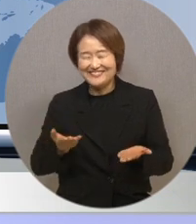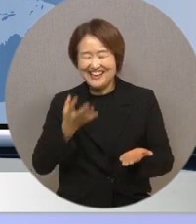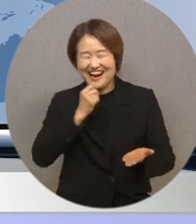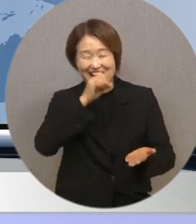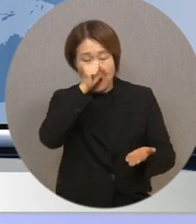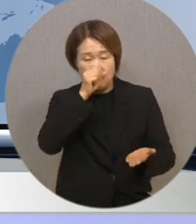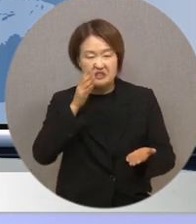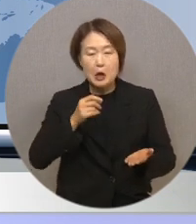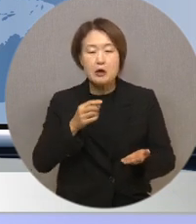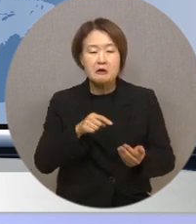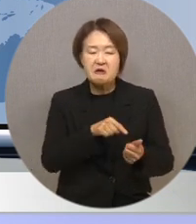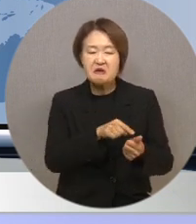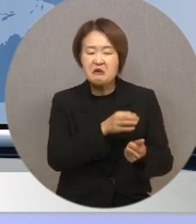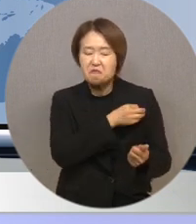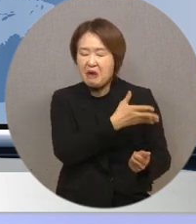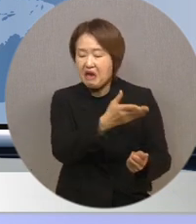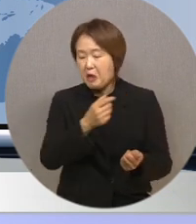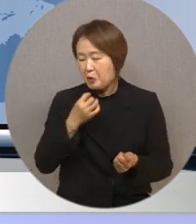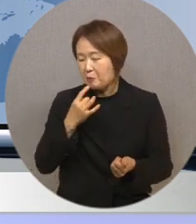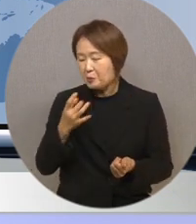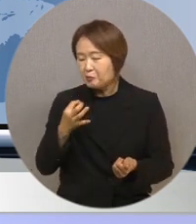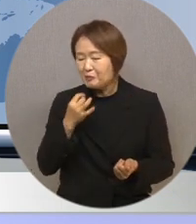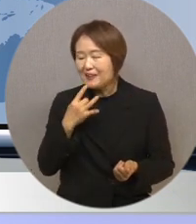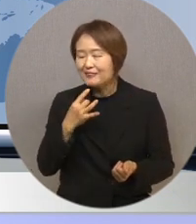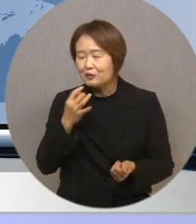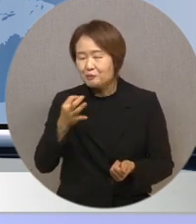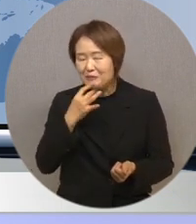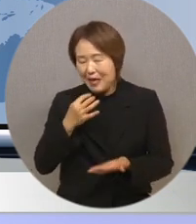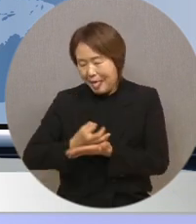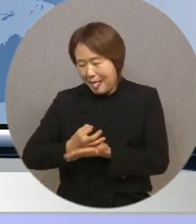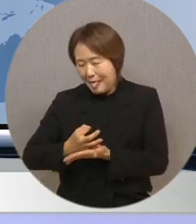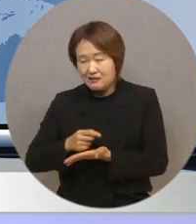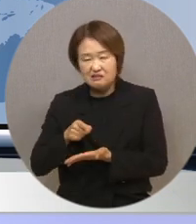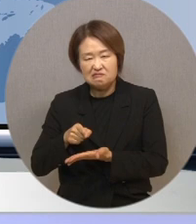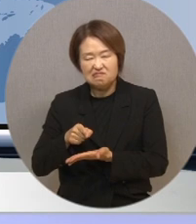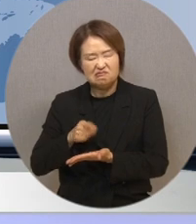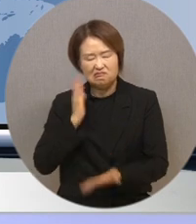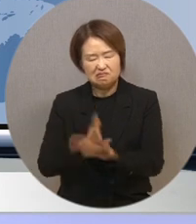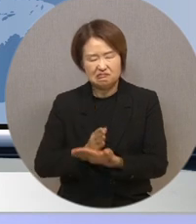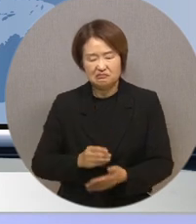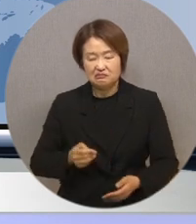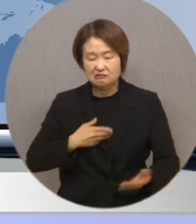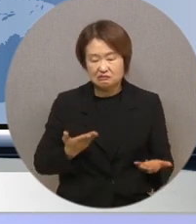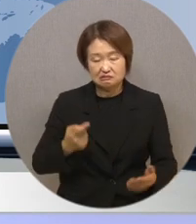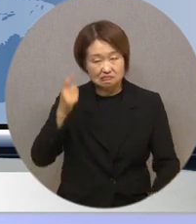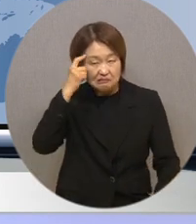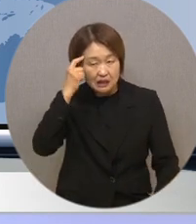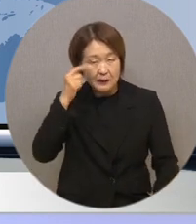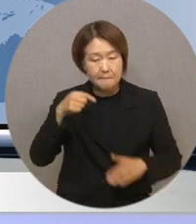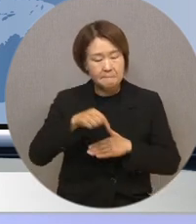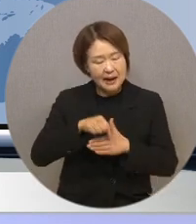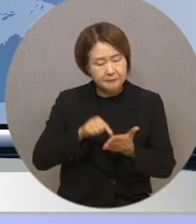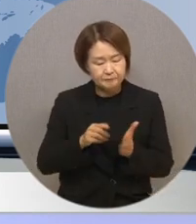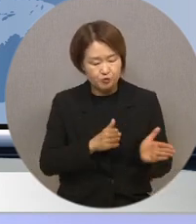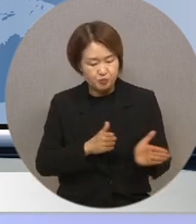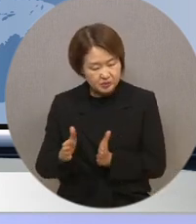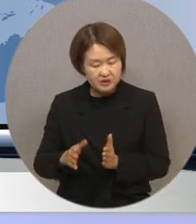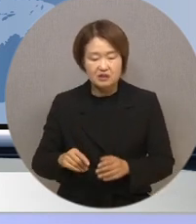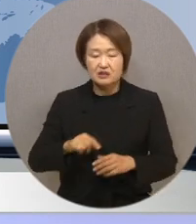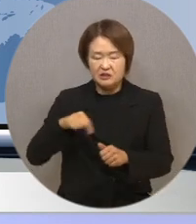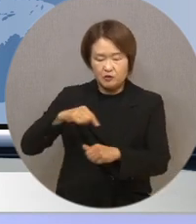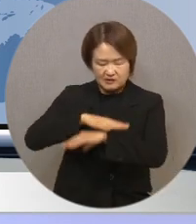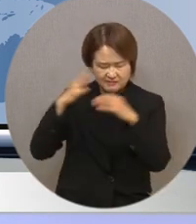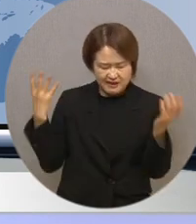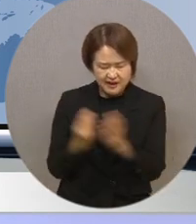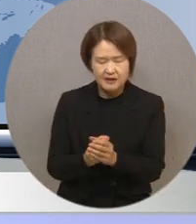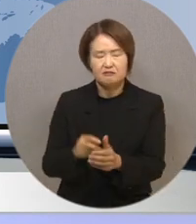싶은데요 그렇기에이 간병인에게 요구되는 직업 의식과 마음가짐 책임을 다할 수 있는 교육이 이루어질